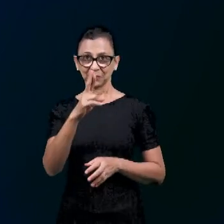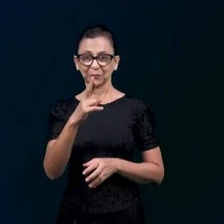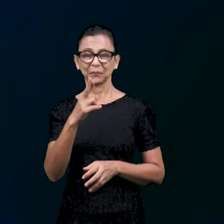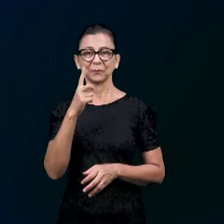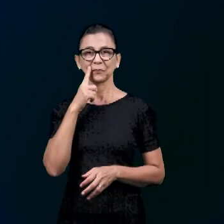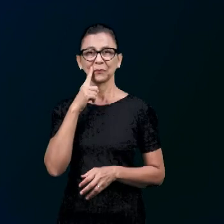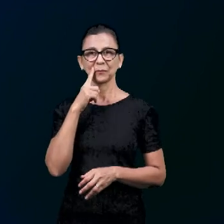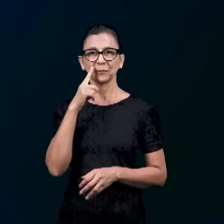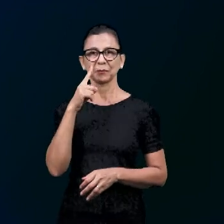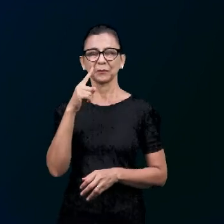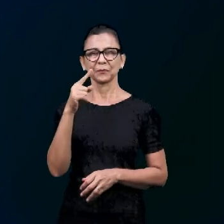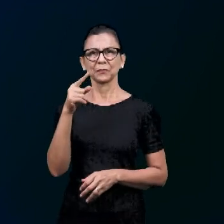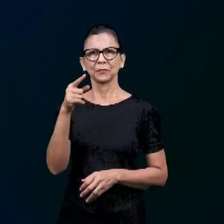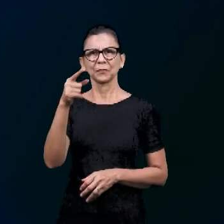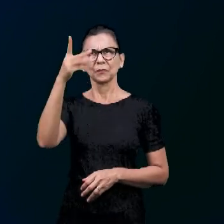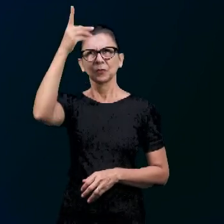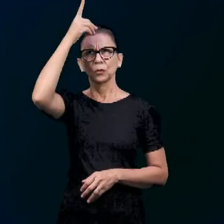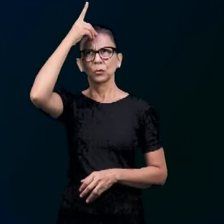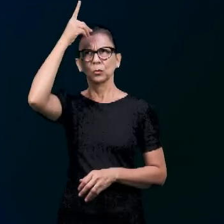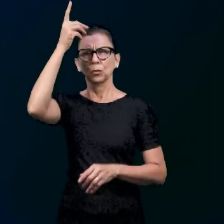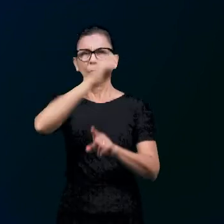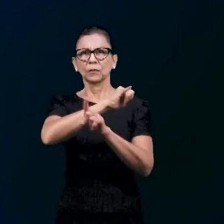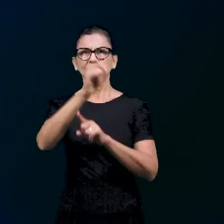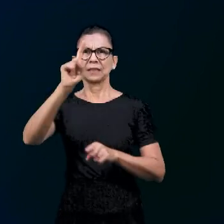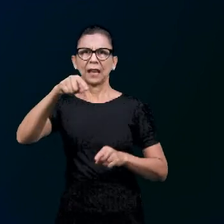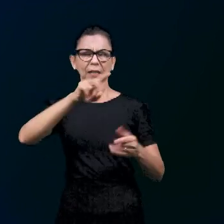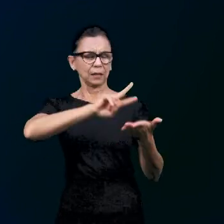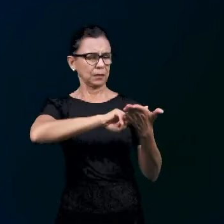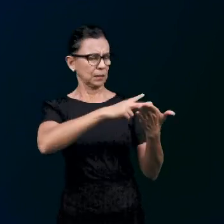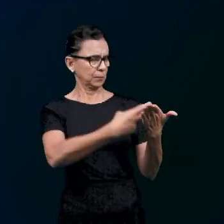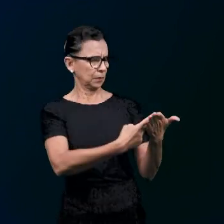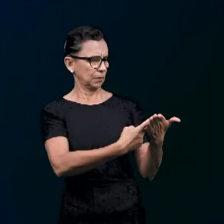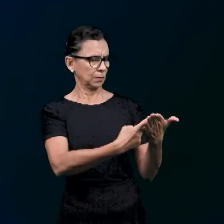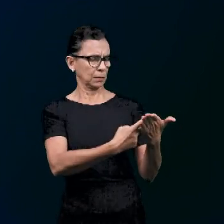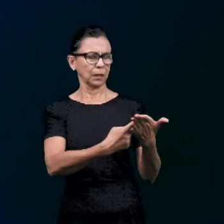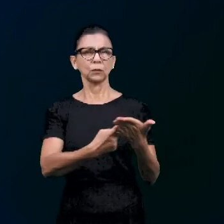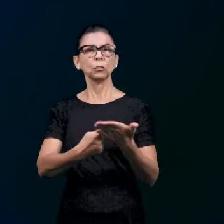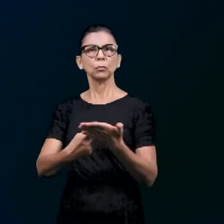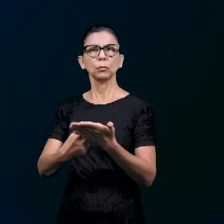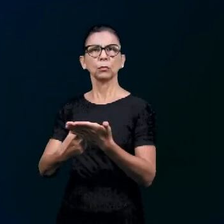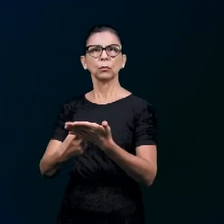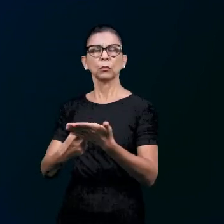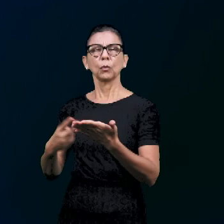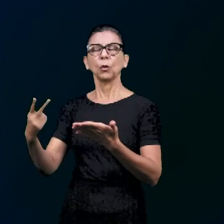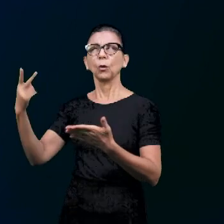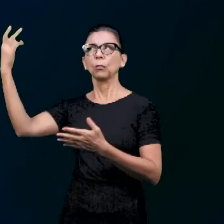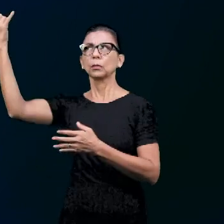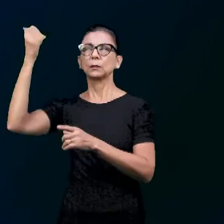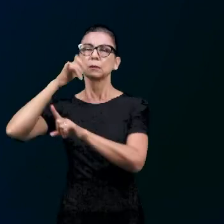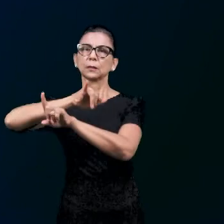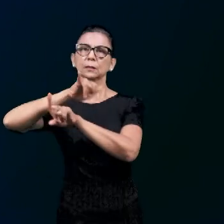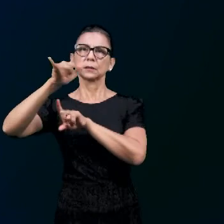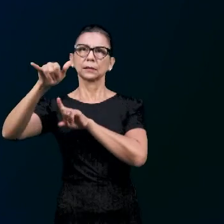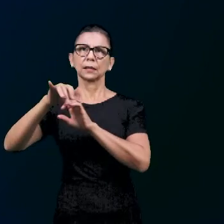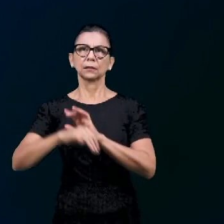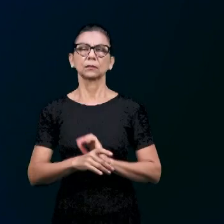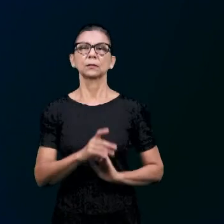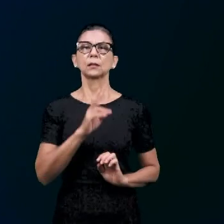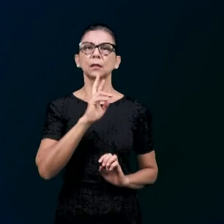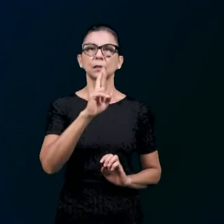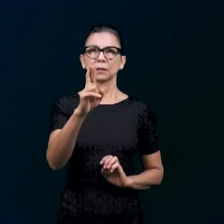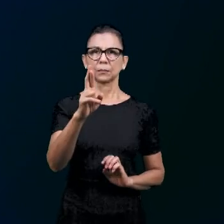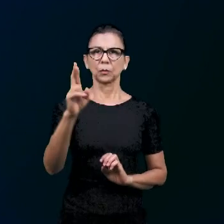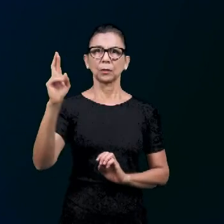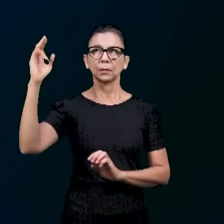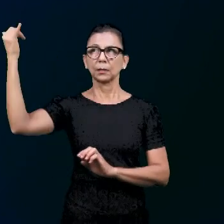de prophétie est interprété ou traduit? Il est interprété, comme est écrit ici, en 1 Corinthiens 14,